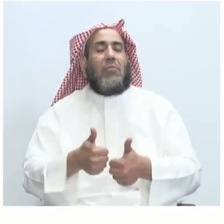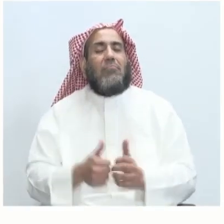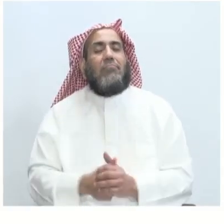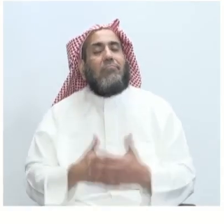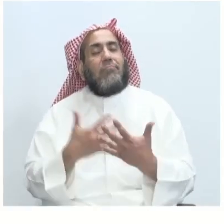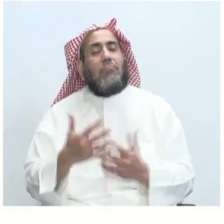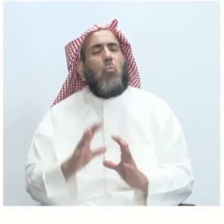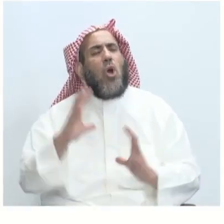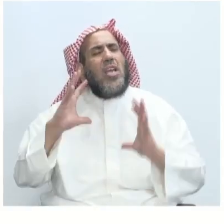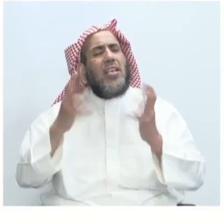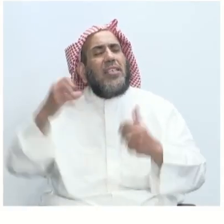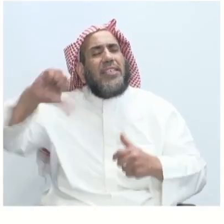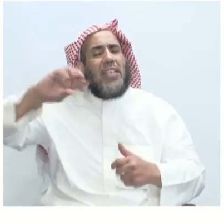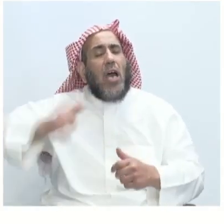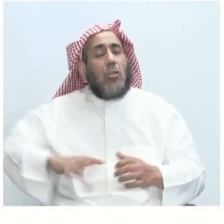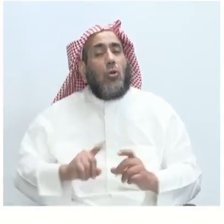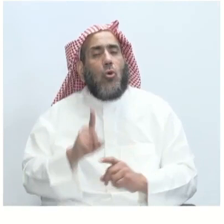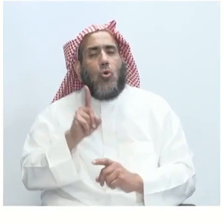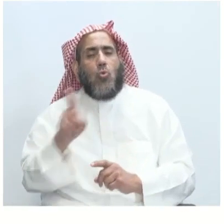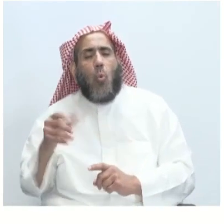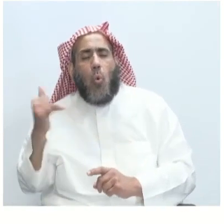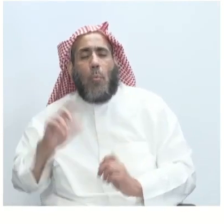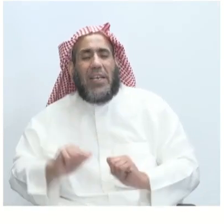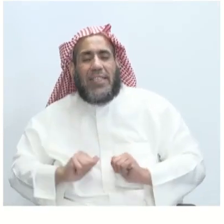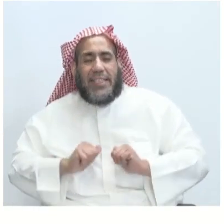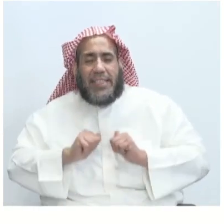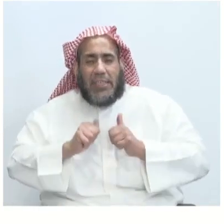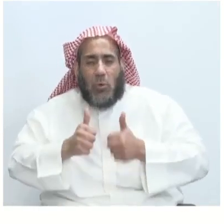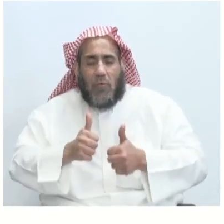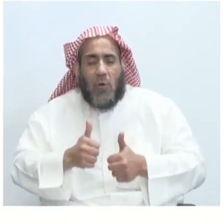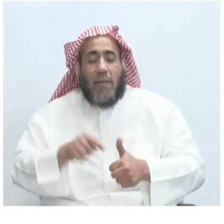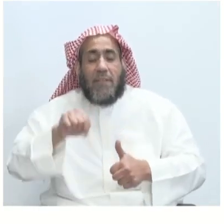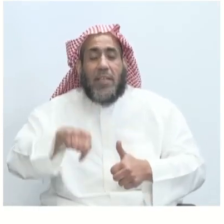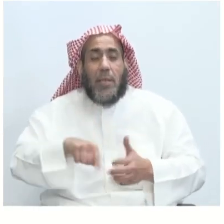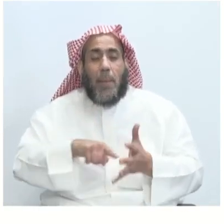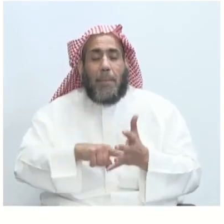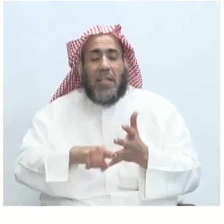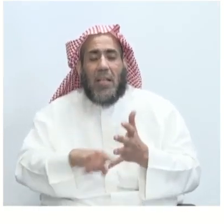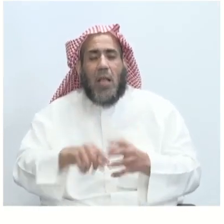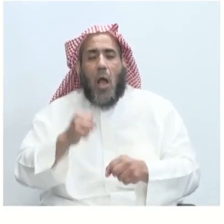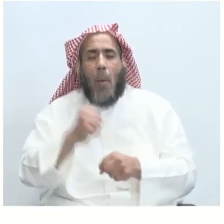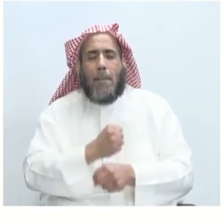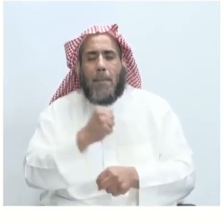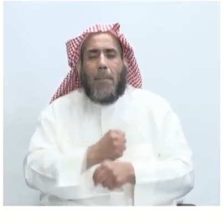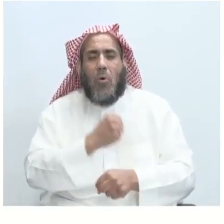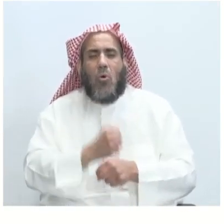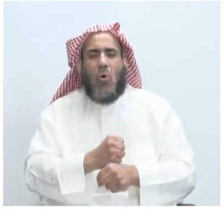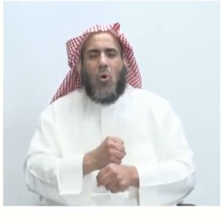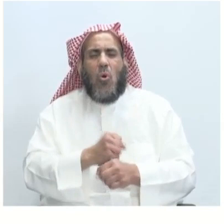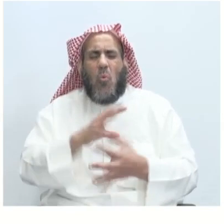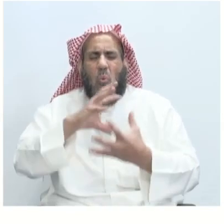الدوافع تعتبر الدوافع في بداياتها عمليه او عمليه